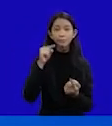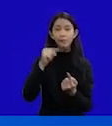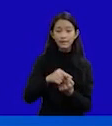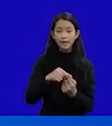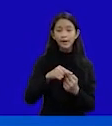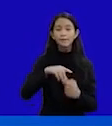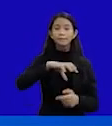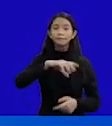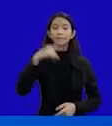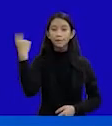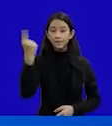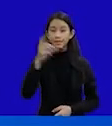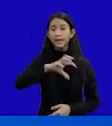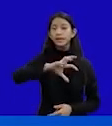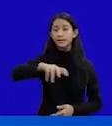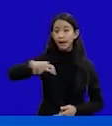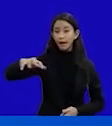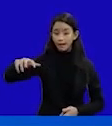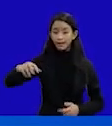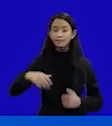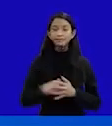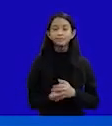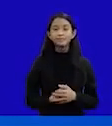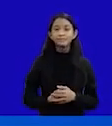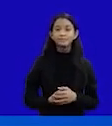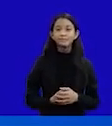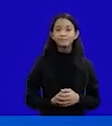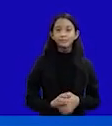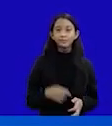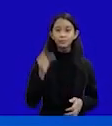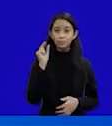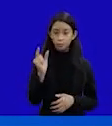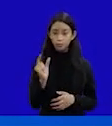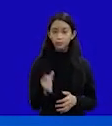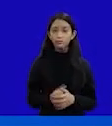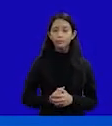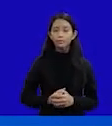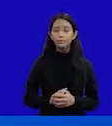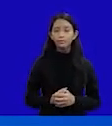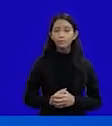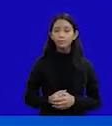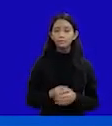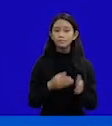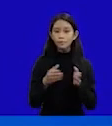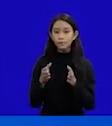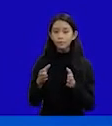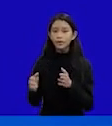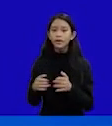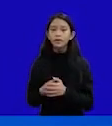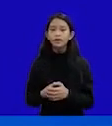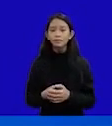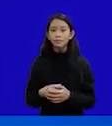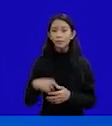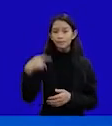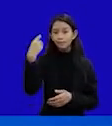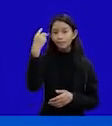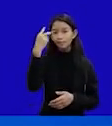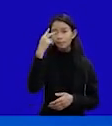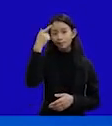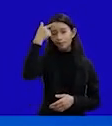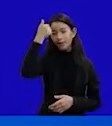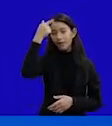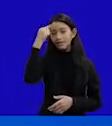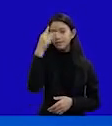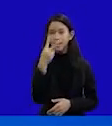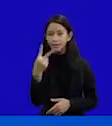daerah Kanwil kantor kewenang Kemenag untuk menentukan pemberian izin pembelajaran tatap muka di